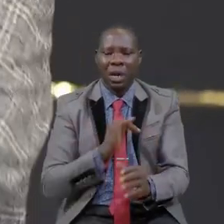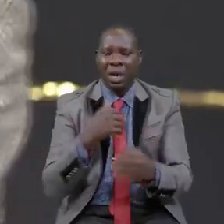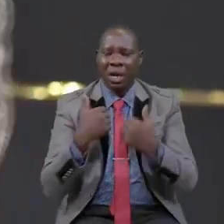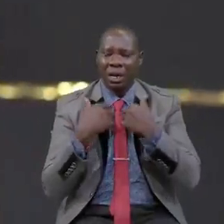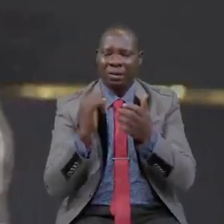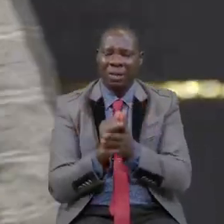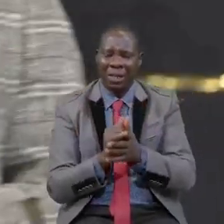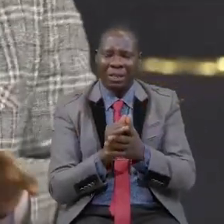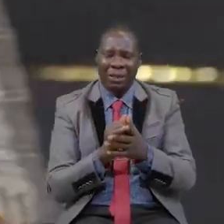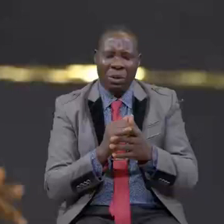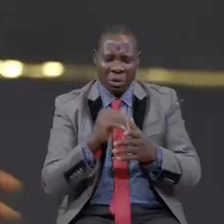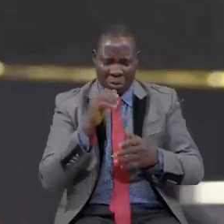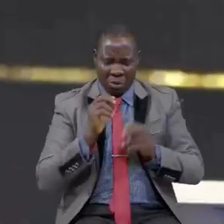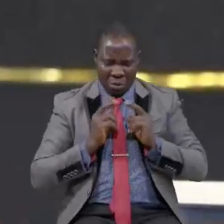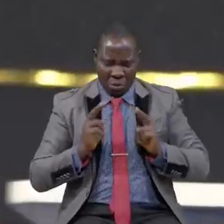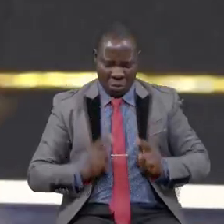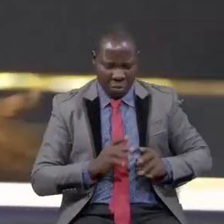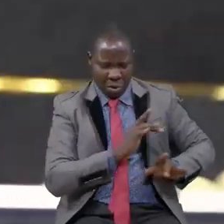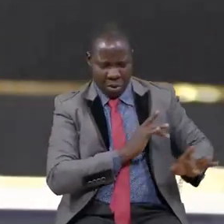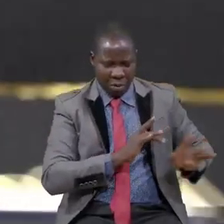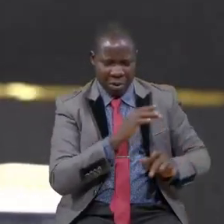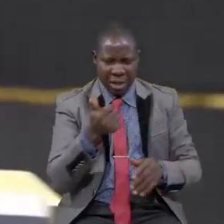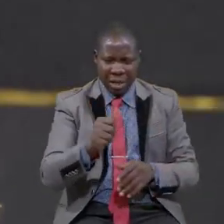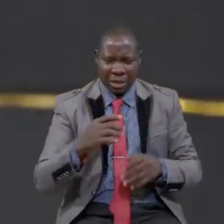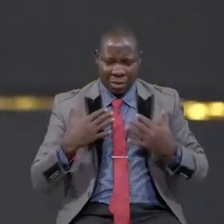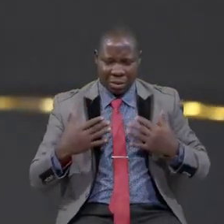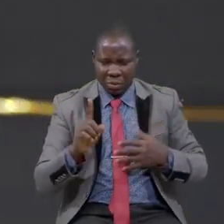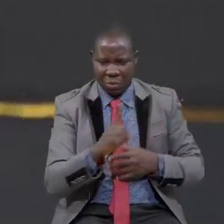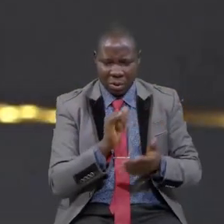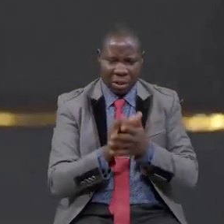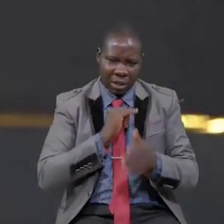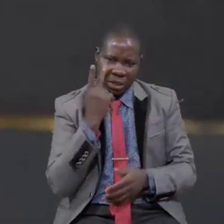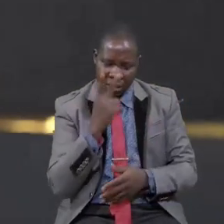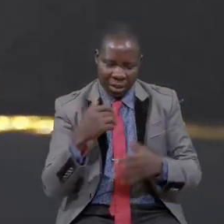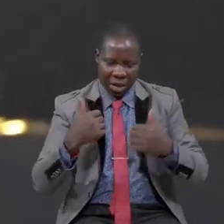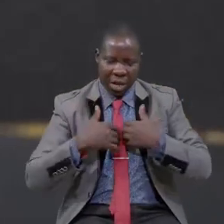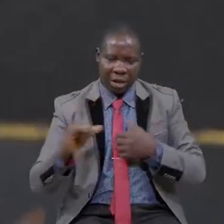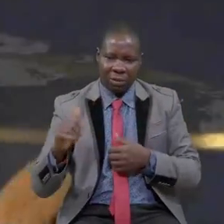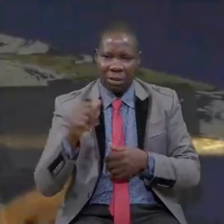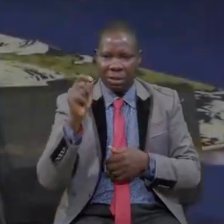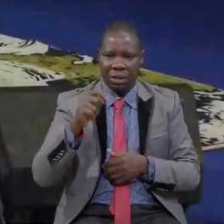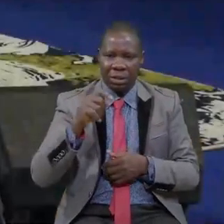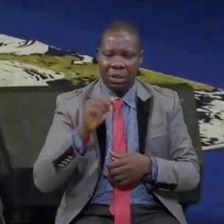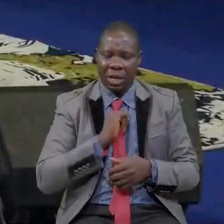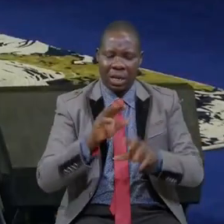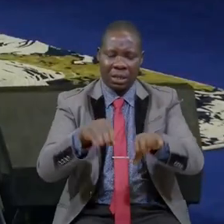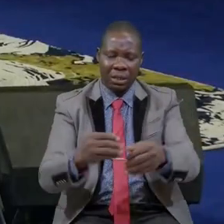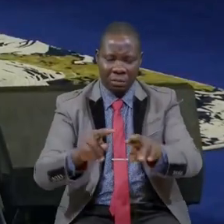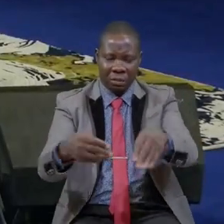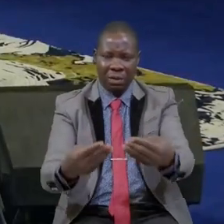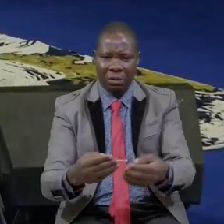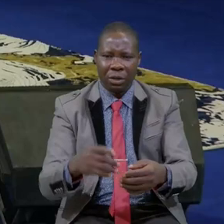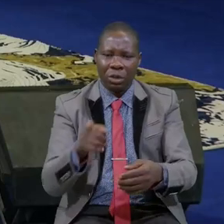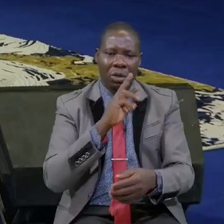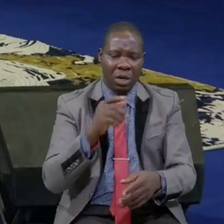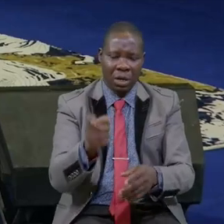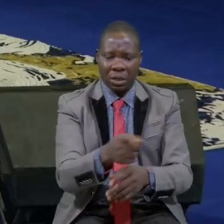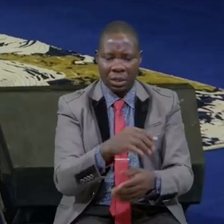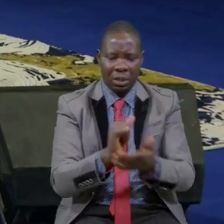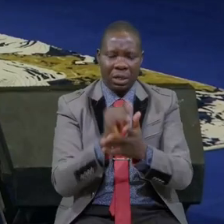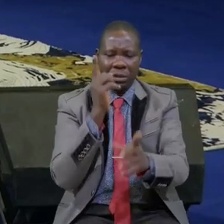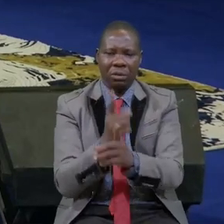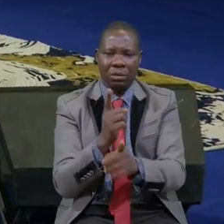J'ai cette compassion humaine. Quiconque je vois ayant un besoin, je donne. Vous, c'est vous qui cherchez à paraître juste